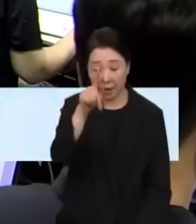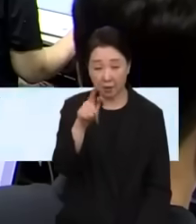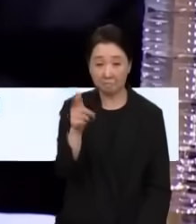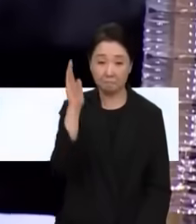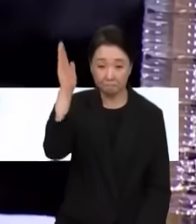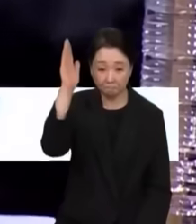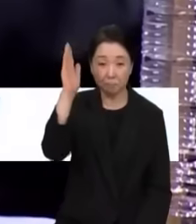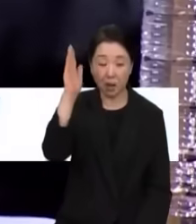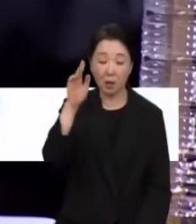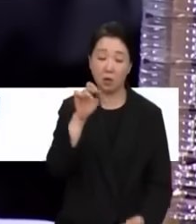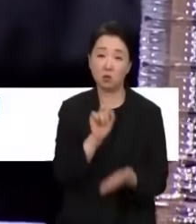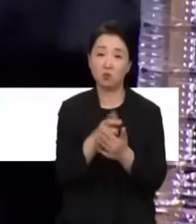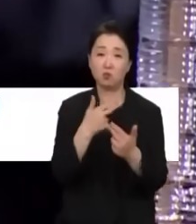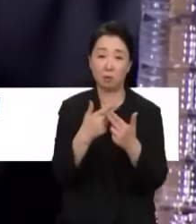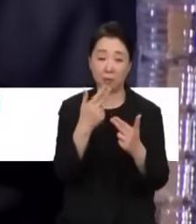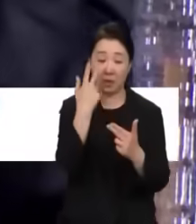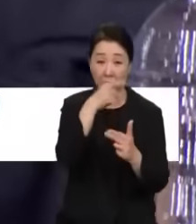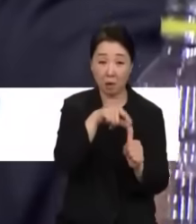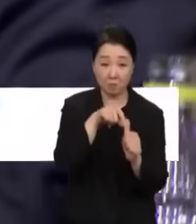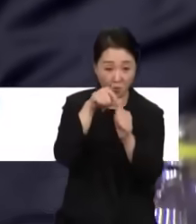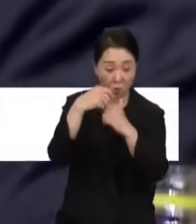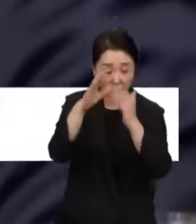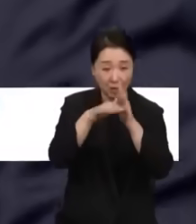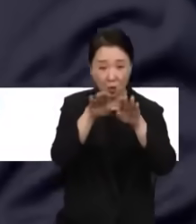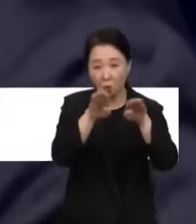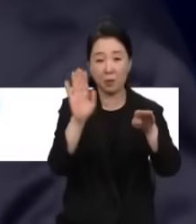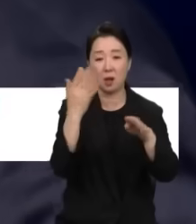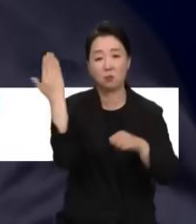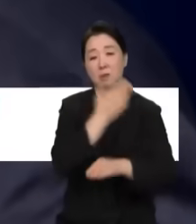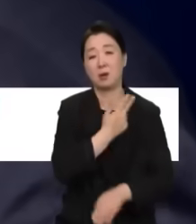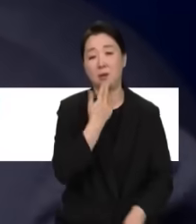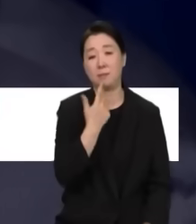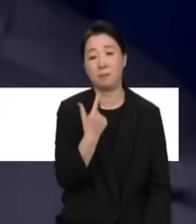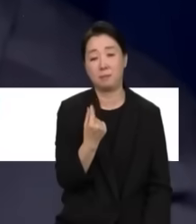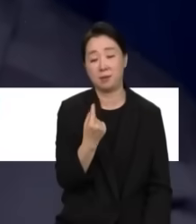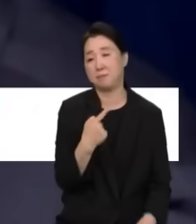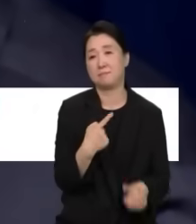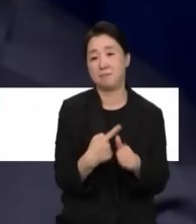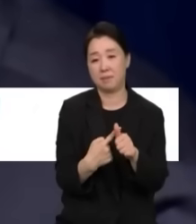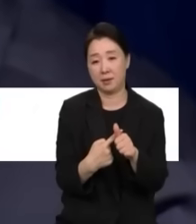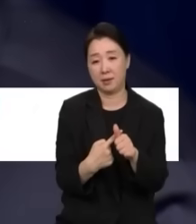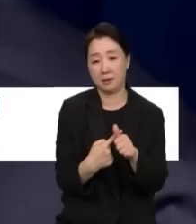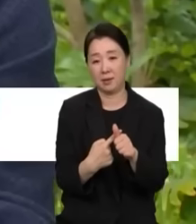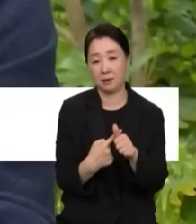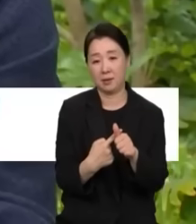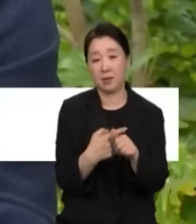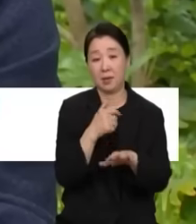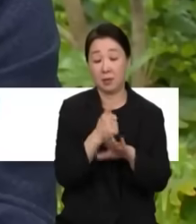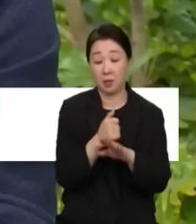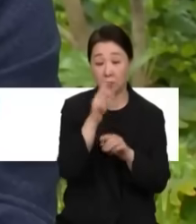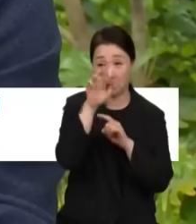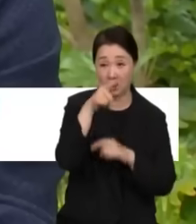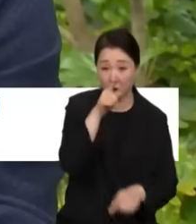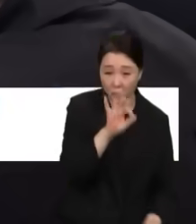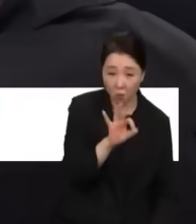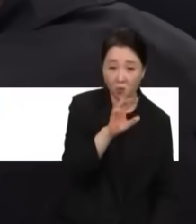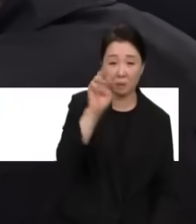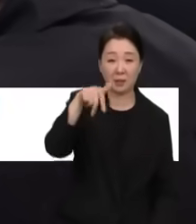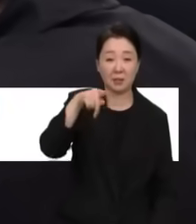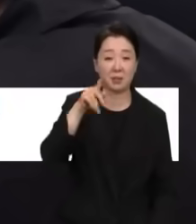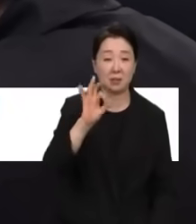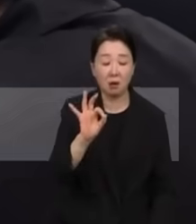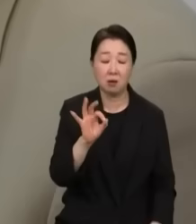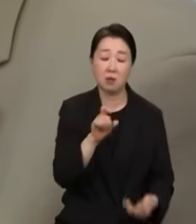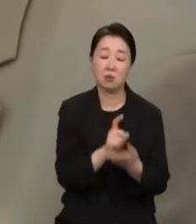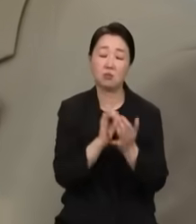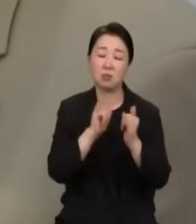발언은 축구협회의 감독 선임 절차가 공정하지도 투명하지도 못했다는 비판으로 이어지며 이영표, 박지성을 비롯한